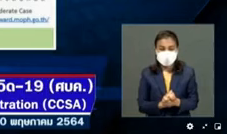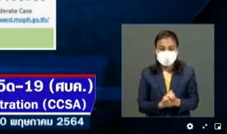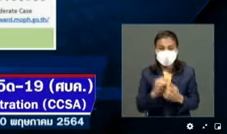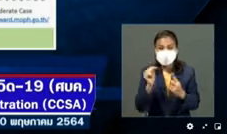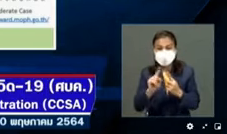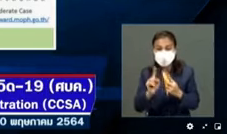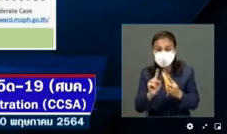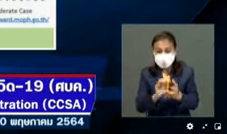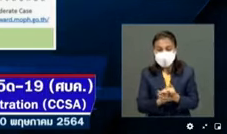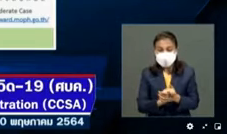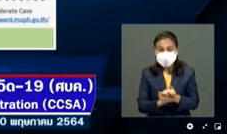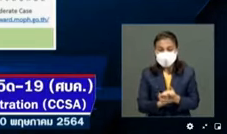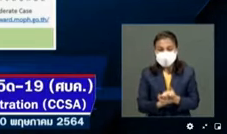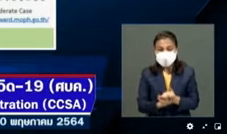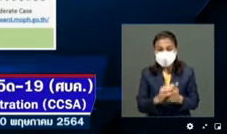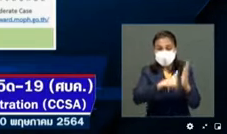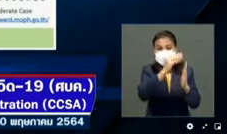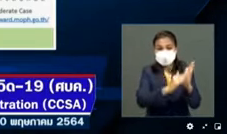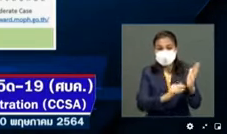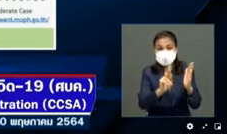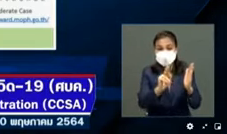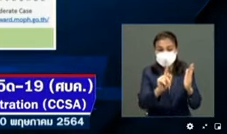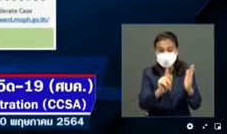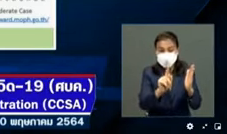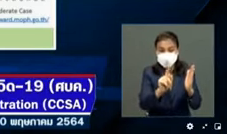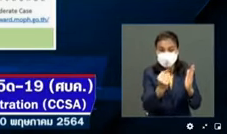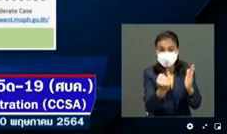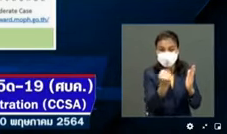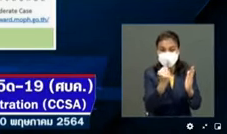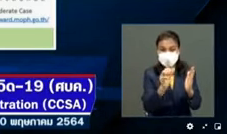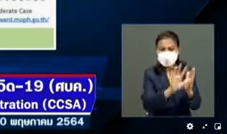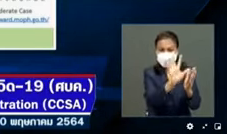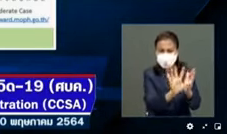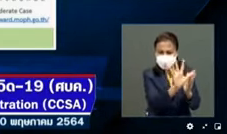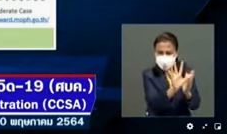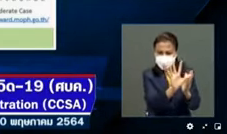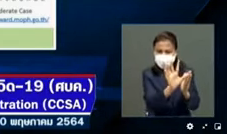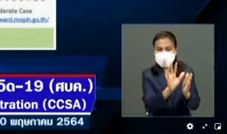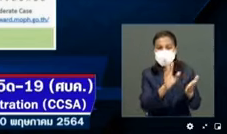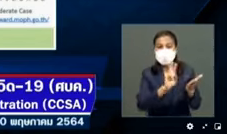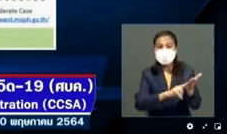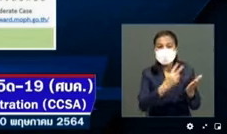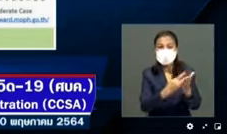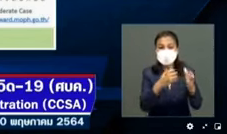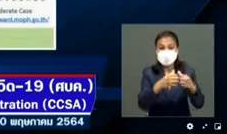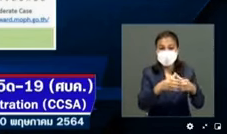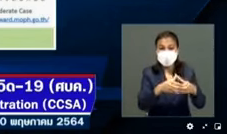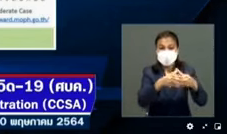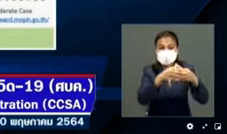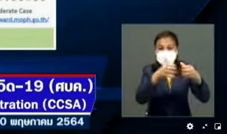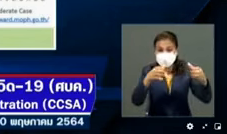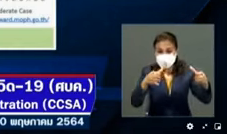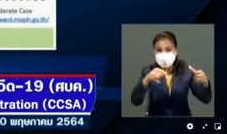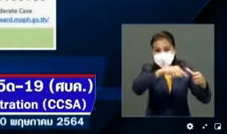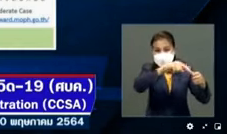แยกเป็นอาการสีเขียวเขียวแก่เขียวอ่อนก็จะเป็นยังเป็นกลุ่มใหญ่ของจำนวนผู้ติ